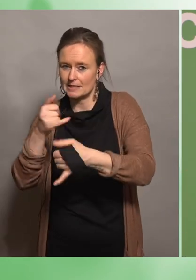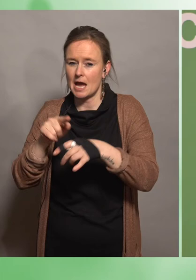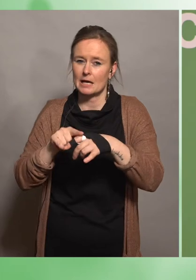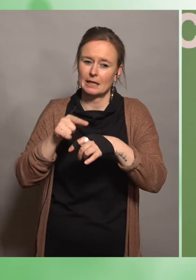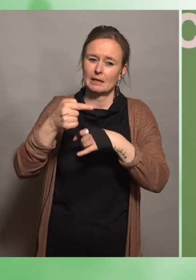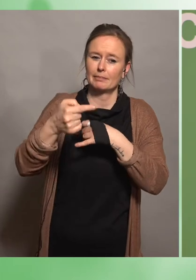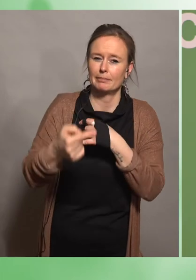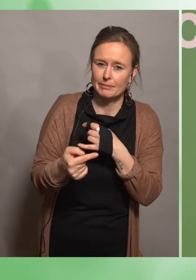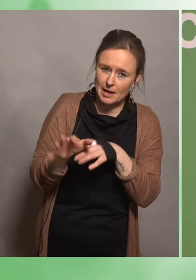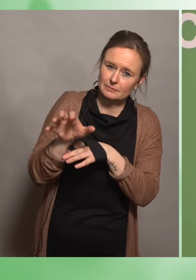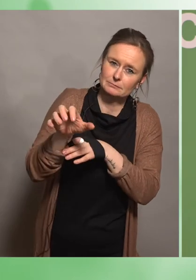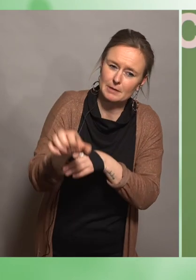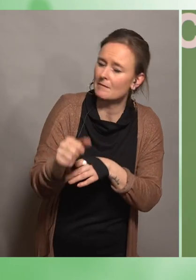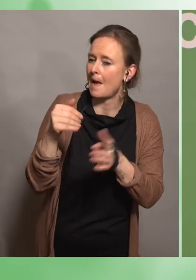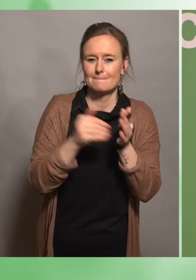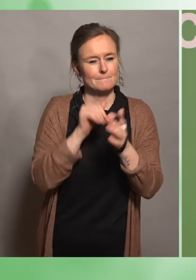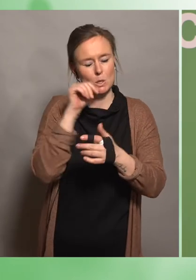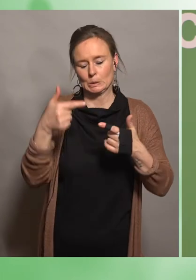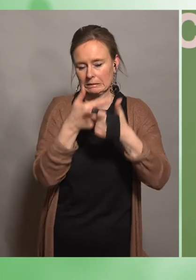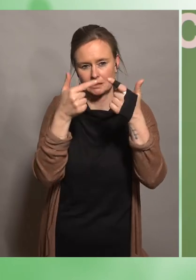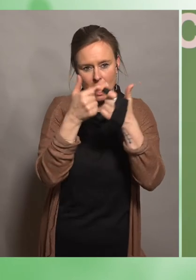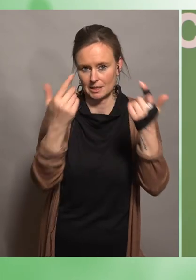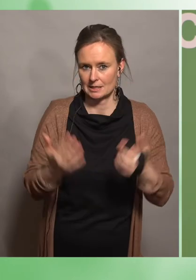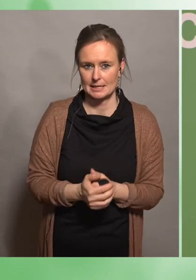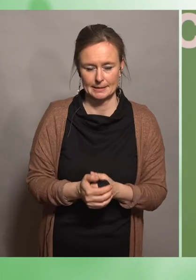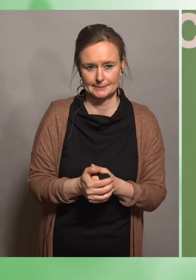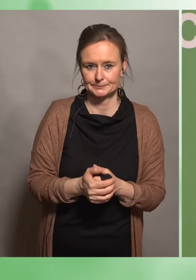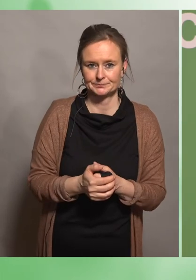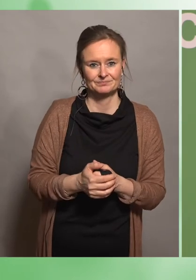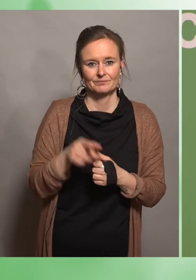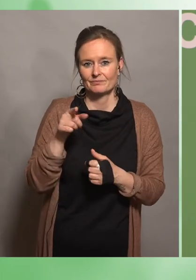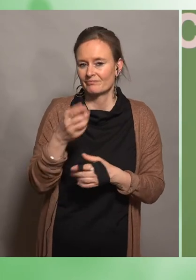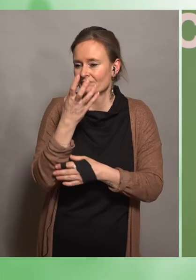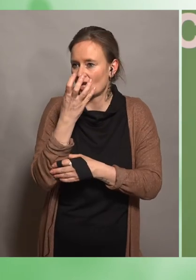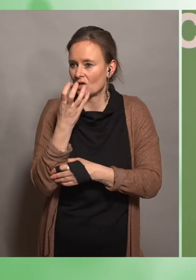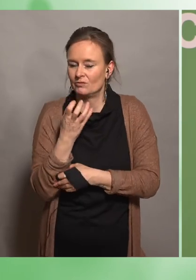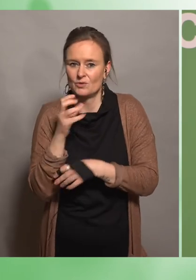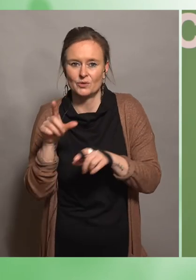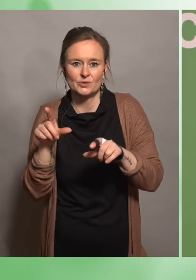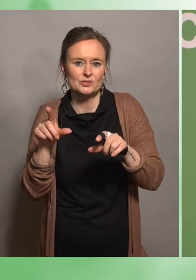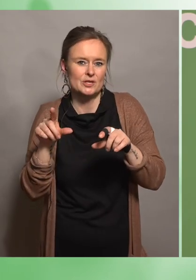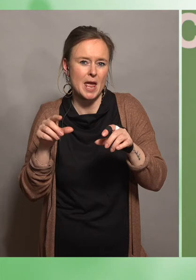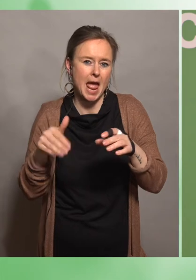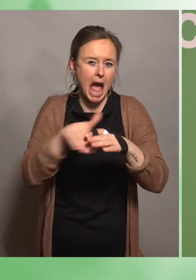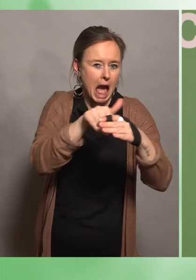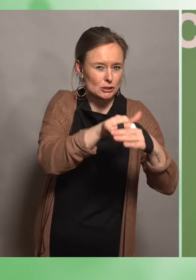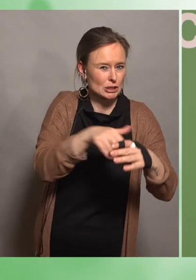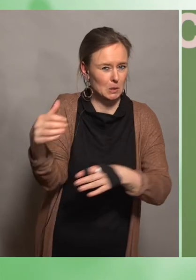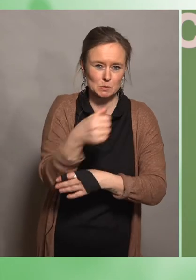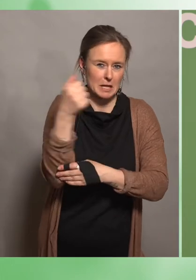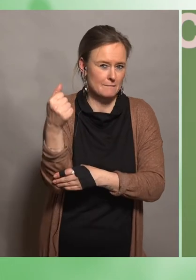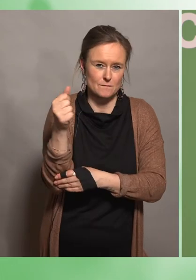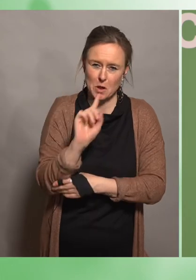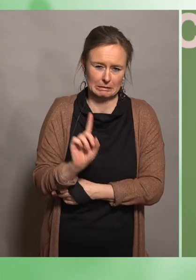dem Publikum dann nicht erklären, hat jetzt nicht diesen gewünschten Beschäftigungserfolg quasi mit